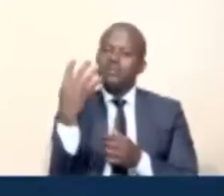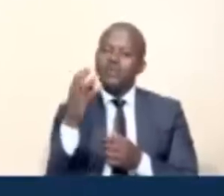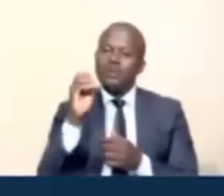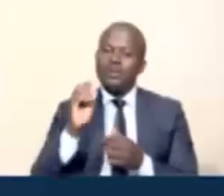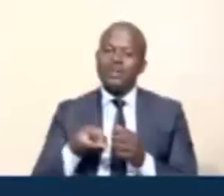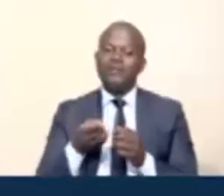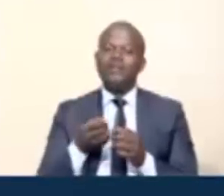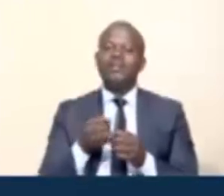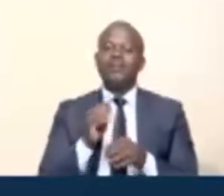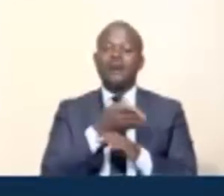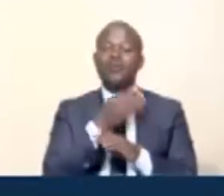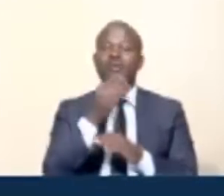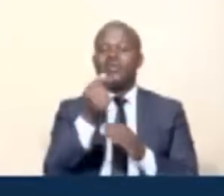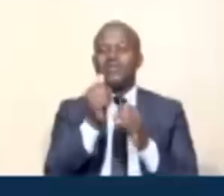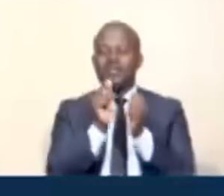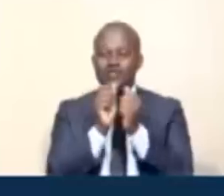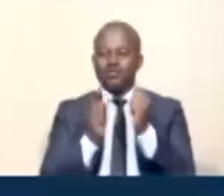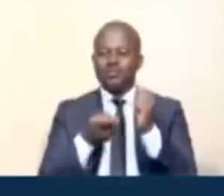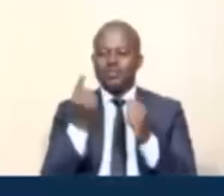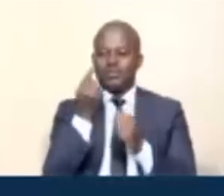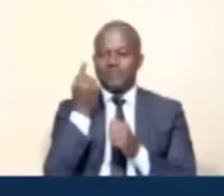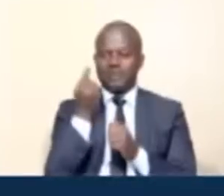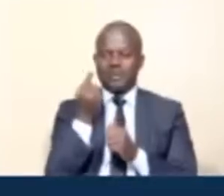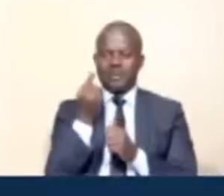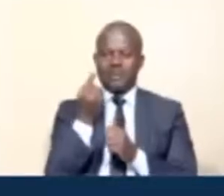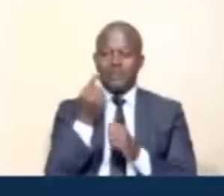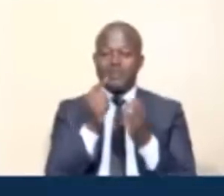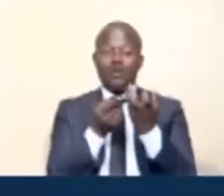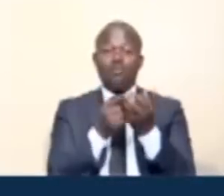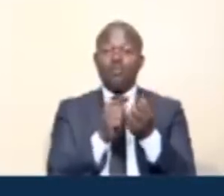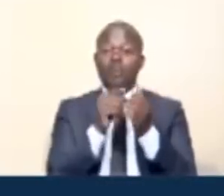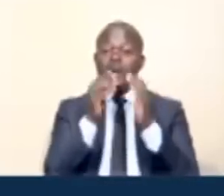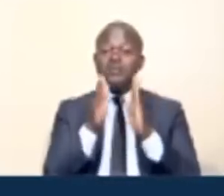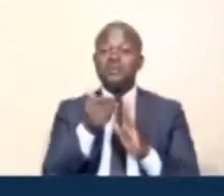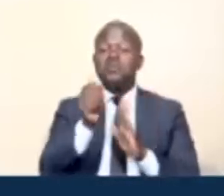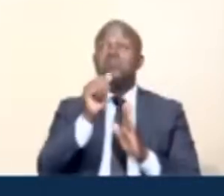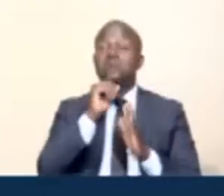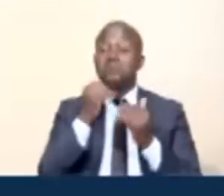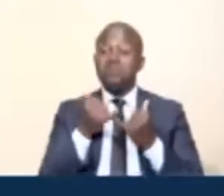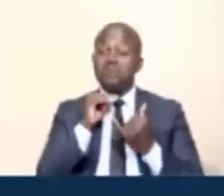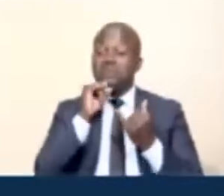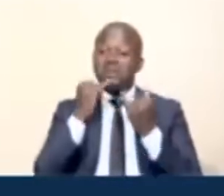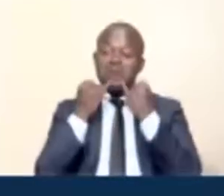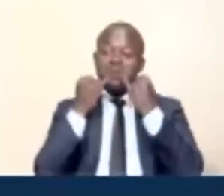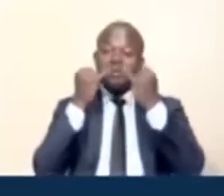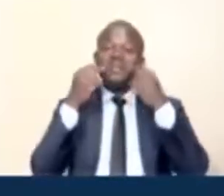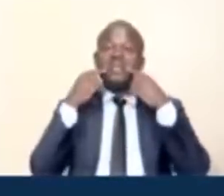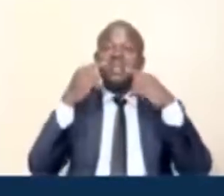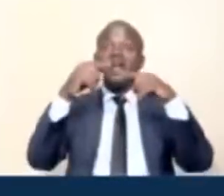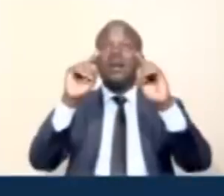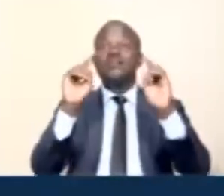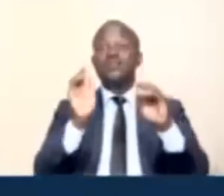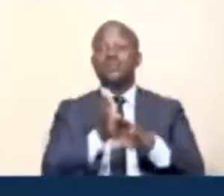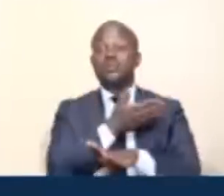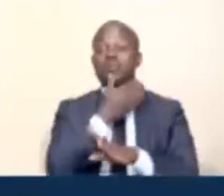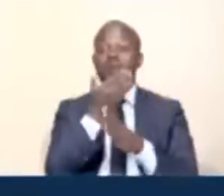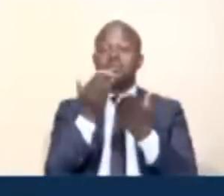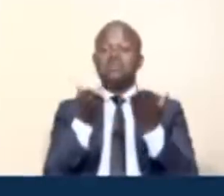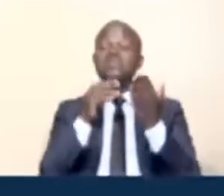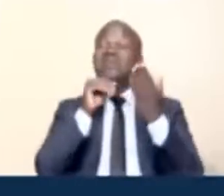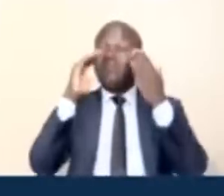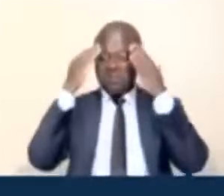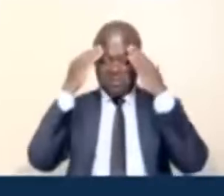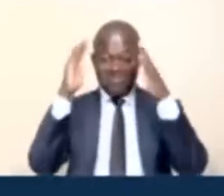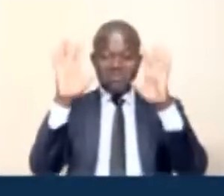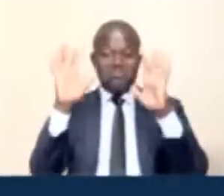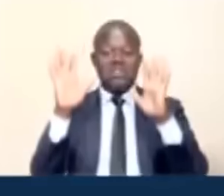Bakuye amafaranga 10,000 byonyine gusa. Mubazeyo na n'ubu ngubu sinakubwira ngo itangazo ryarasohotse rikuraho. Ayo makuru ntayo mfite,